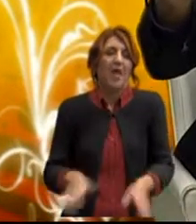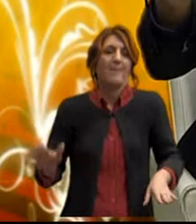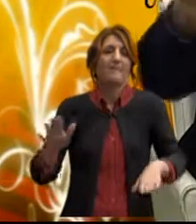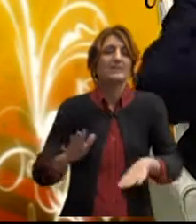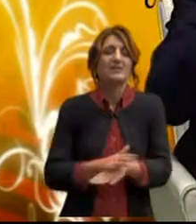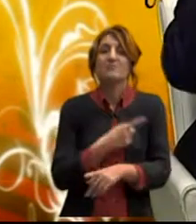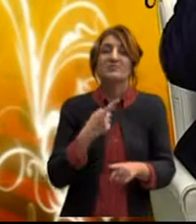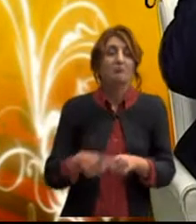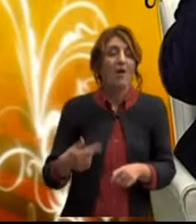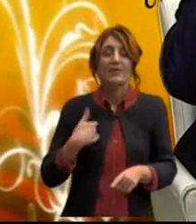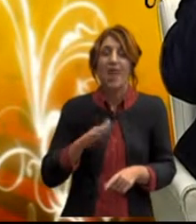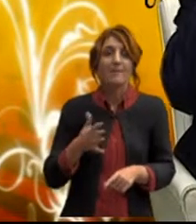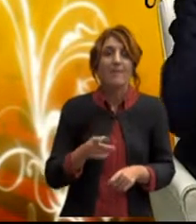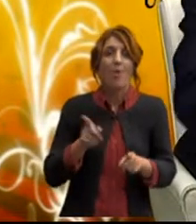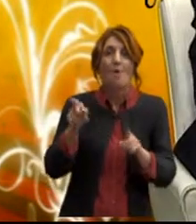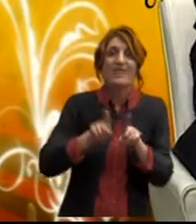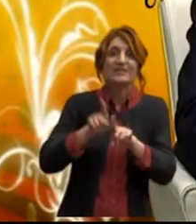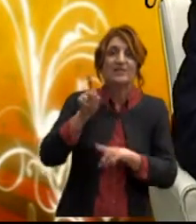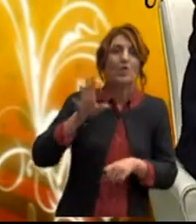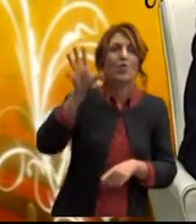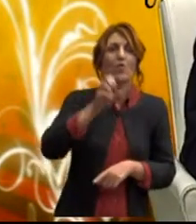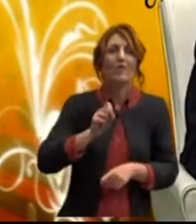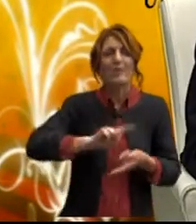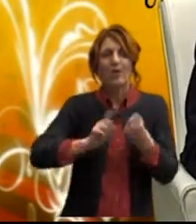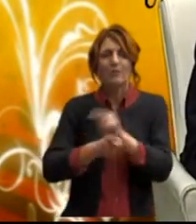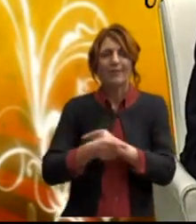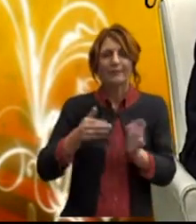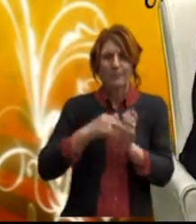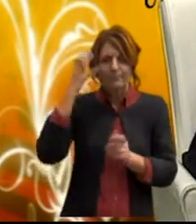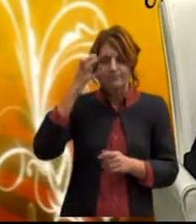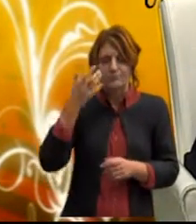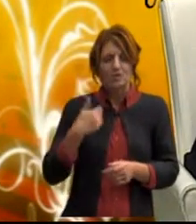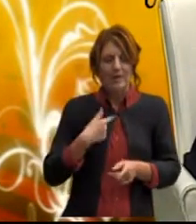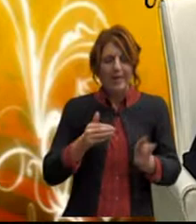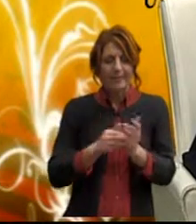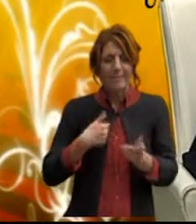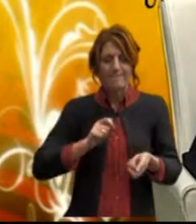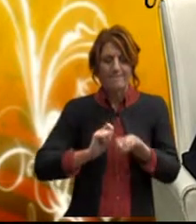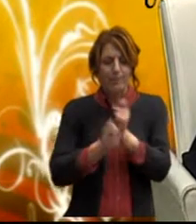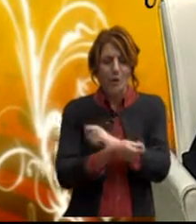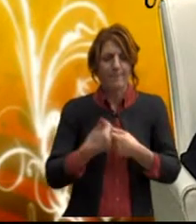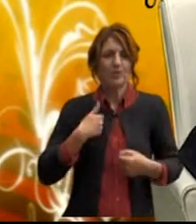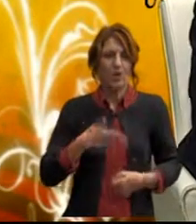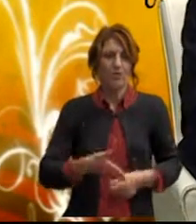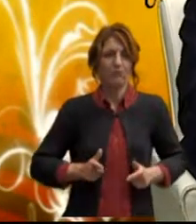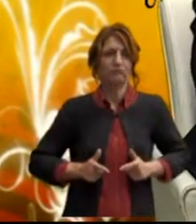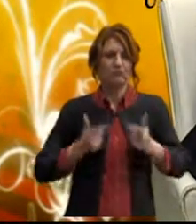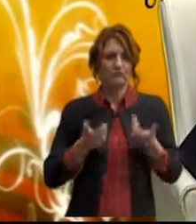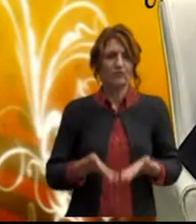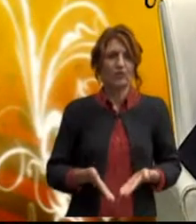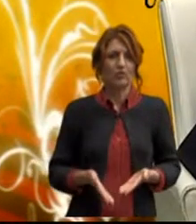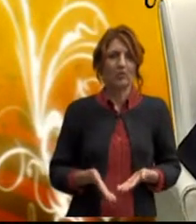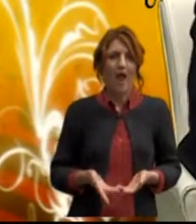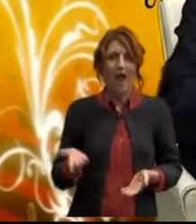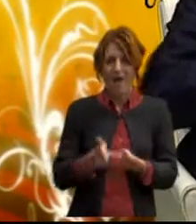te ciljeve, nego da razmisli šta ja trebam promijeniti u svom životu. I tek ljudi koji pate od depresije, dakle, kad